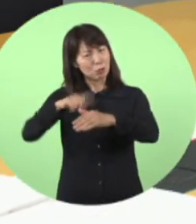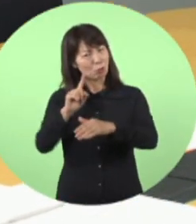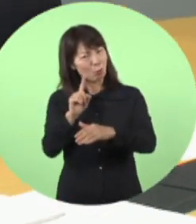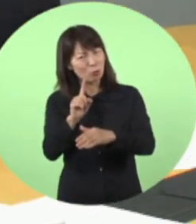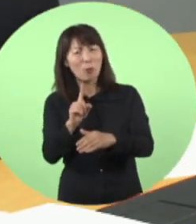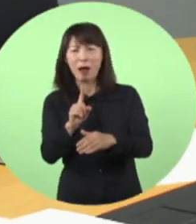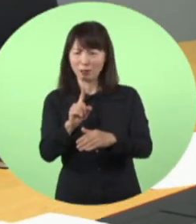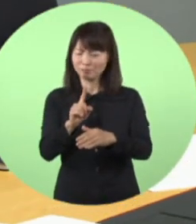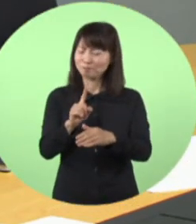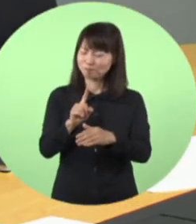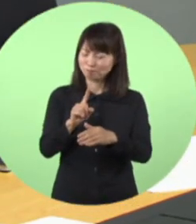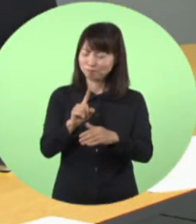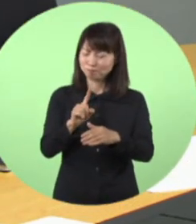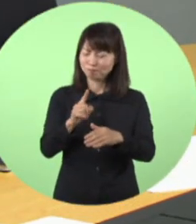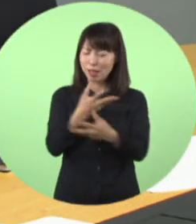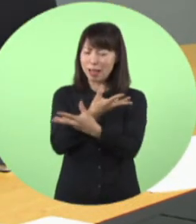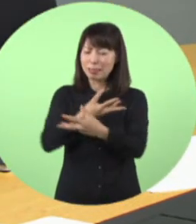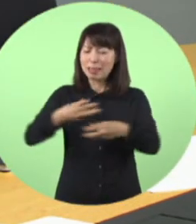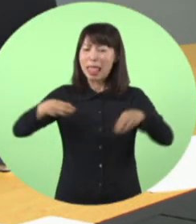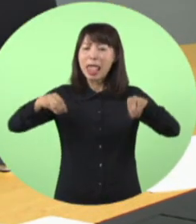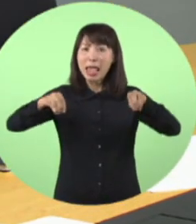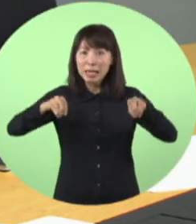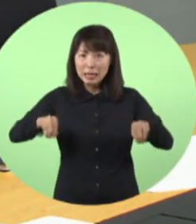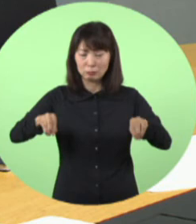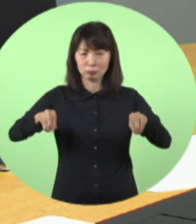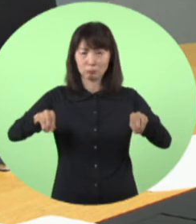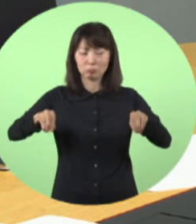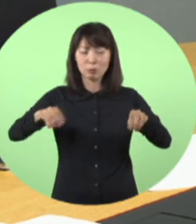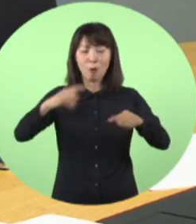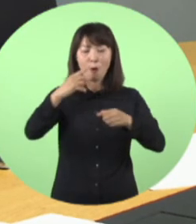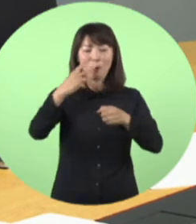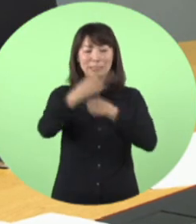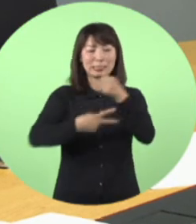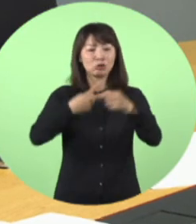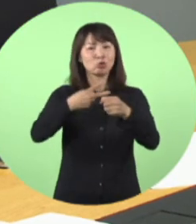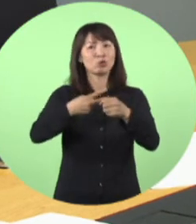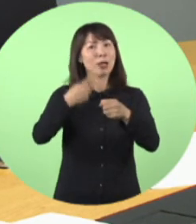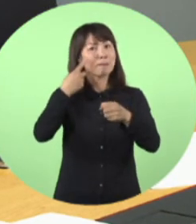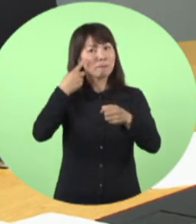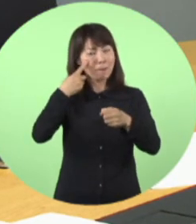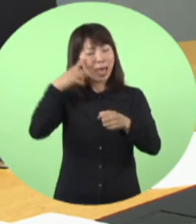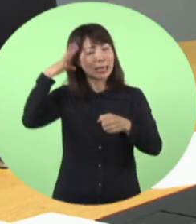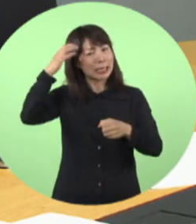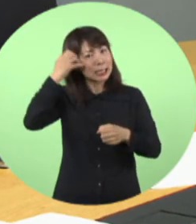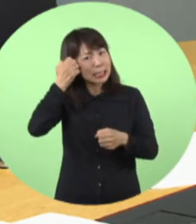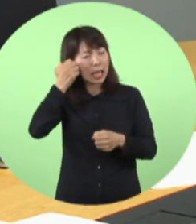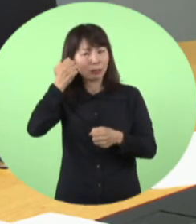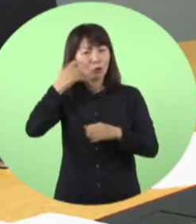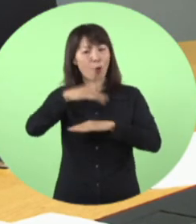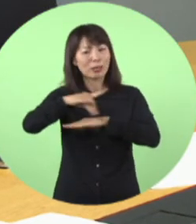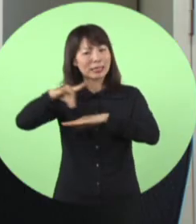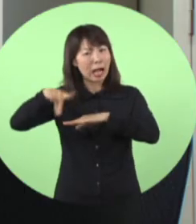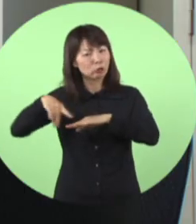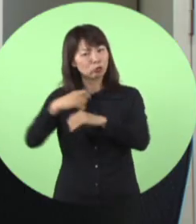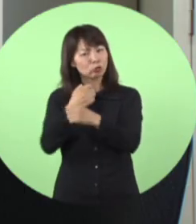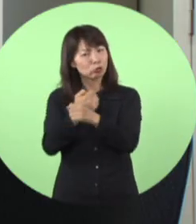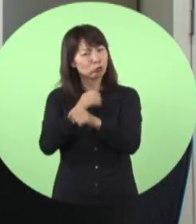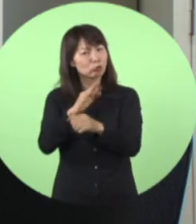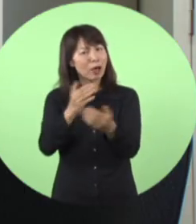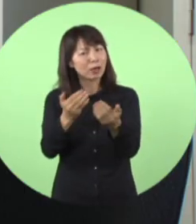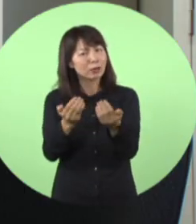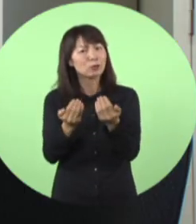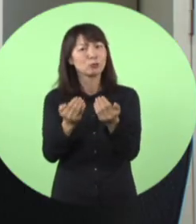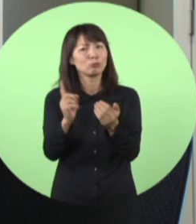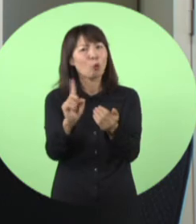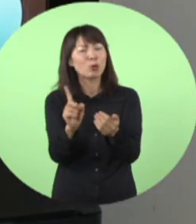記念すべき締結2周年目の商品だろこれ。何かもう一工夫欲しいよね。 そうです